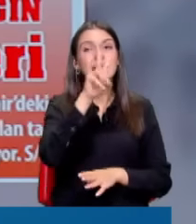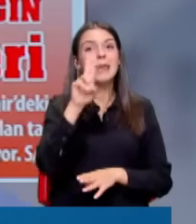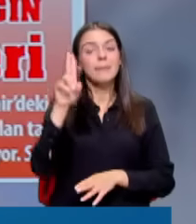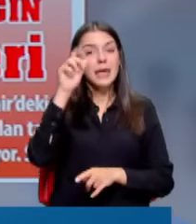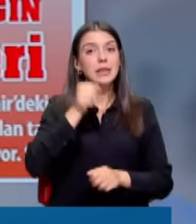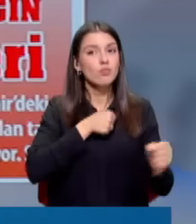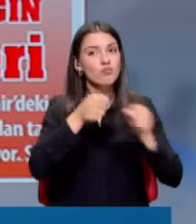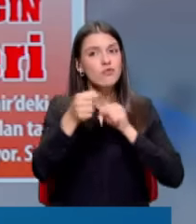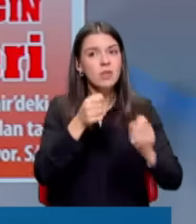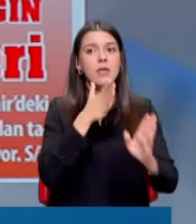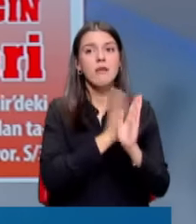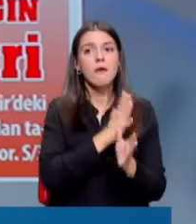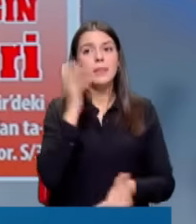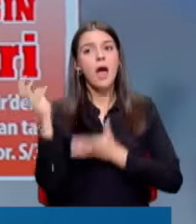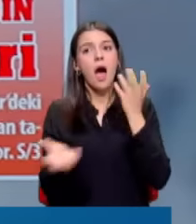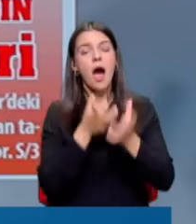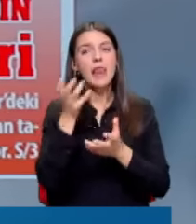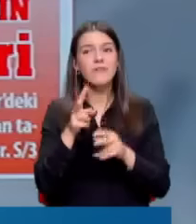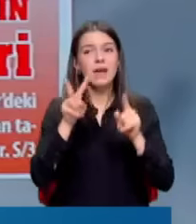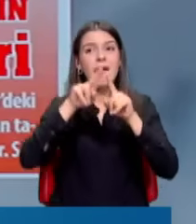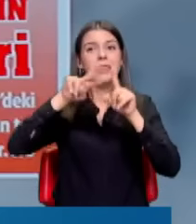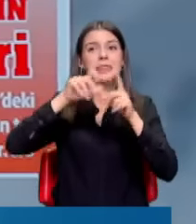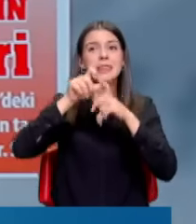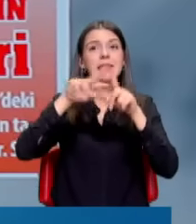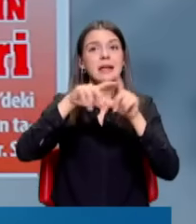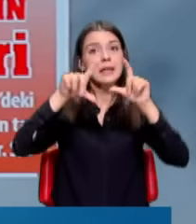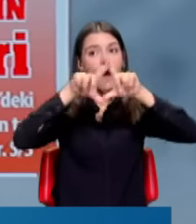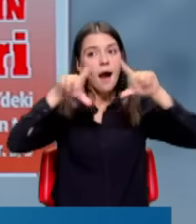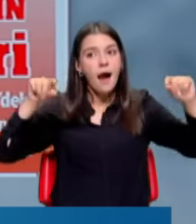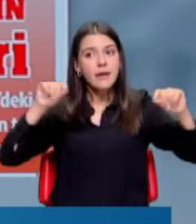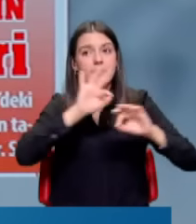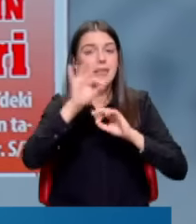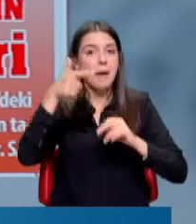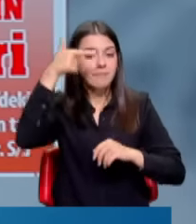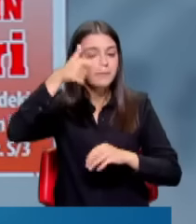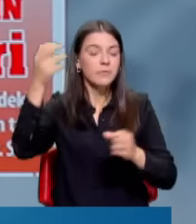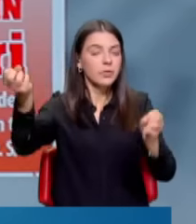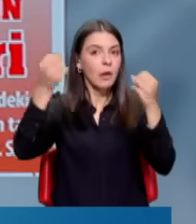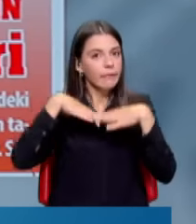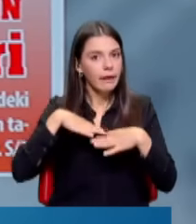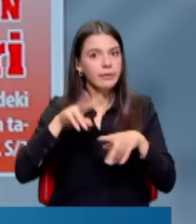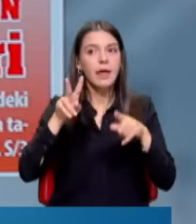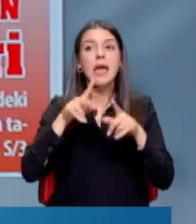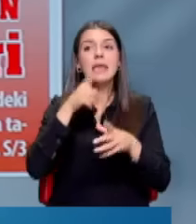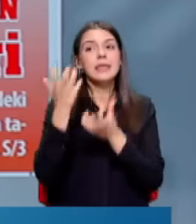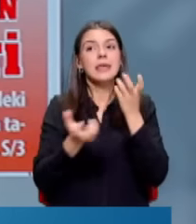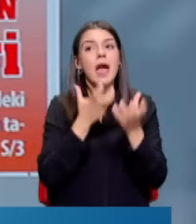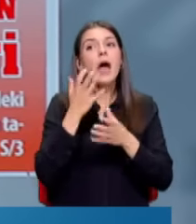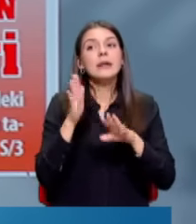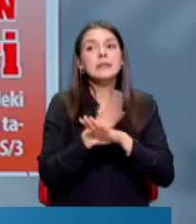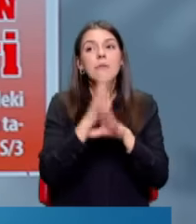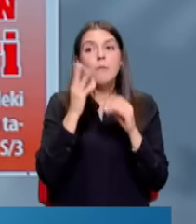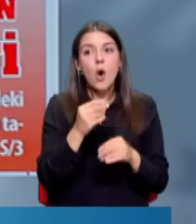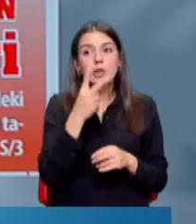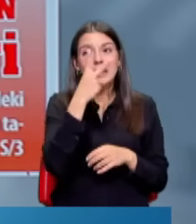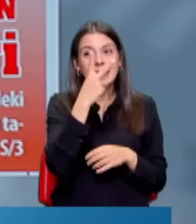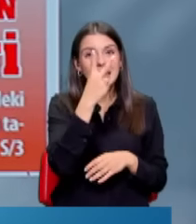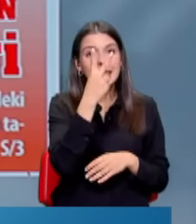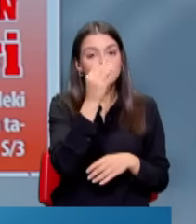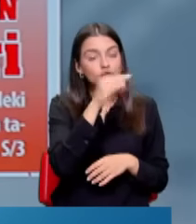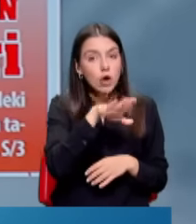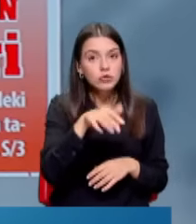mücadele edilen alev NASA'nın haritasına yansıdı. Yangınlara sebep olduğu belirtilen ikisi çocuk 6 kişi